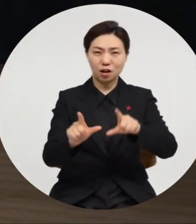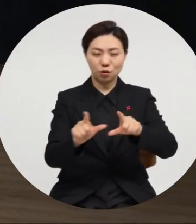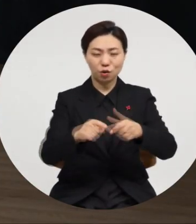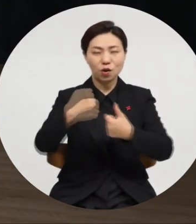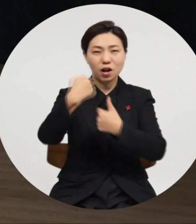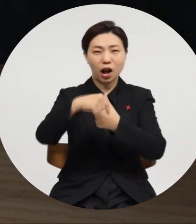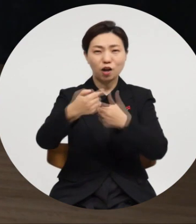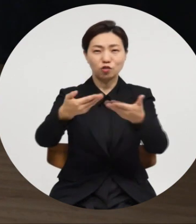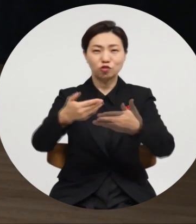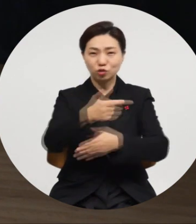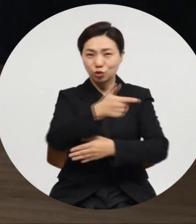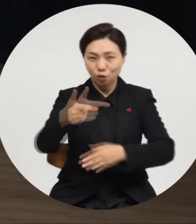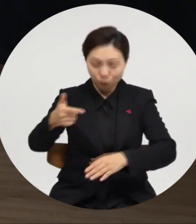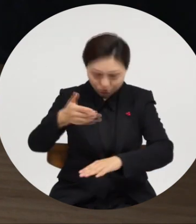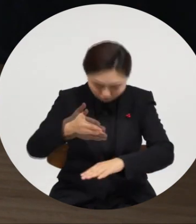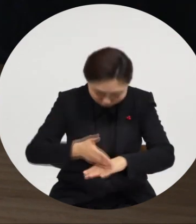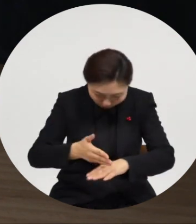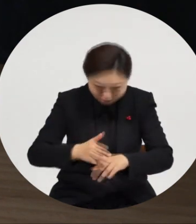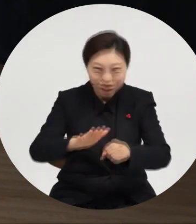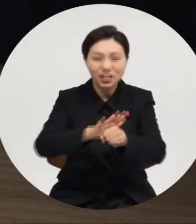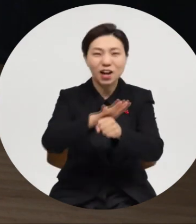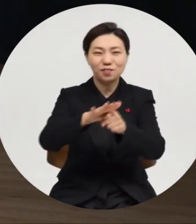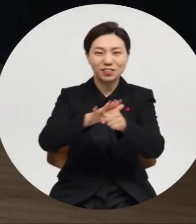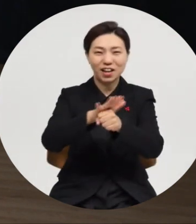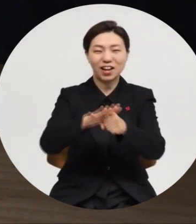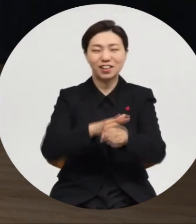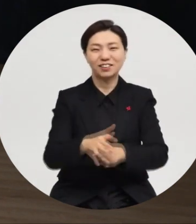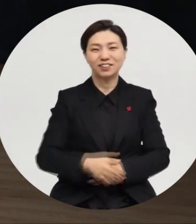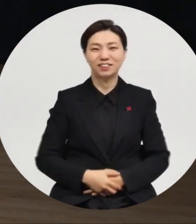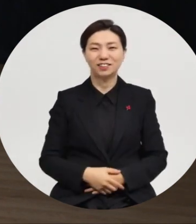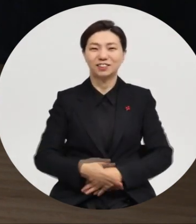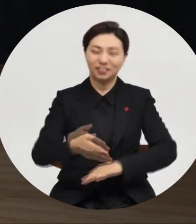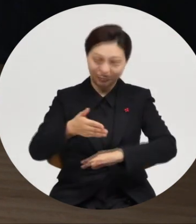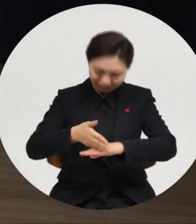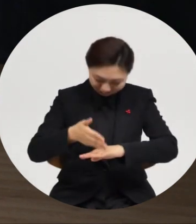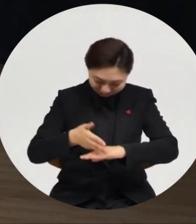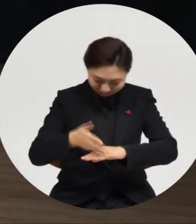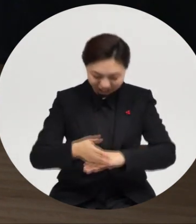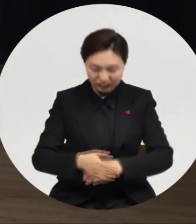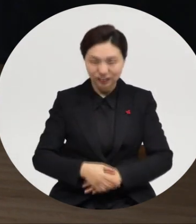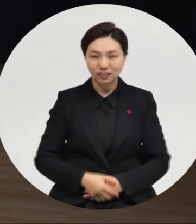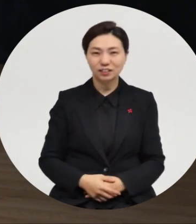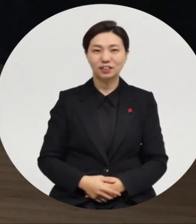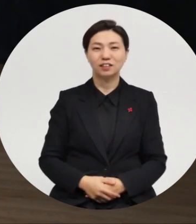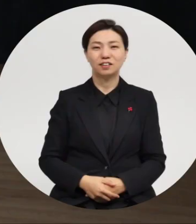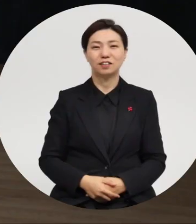주셔서 진심으로 감사드리고요. 사랑합니다. 감사합니다.